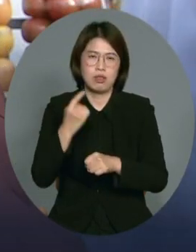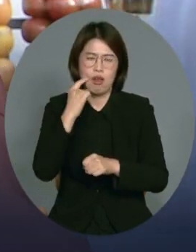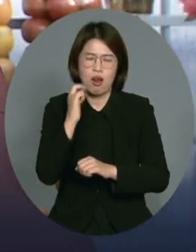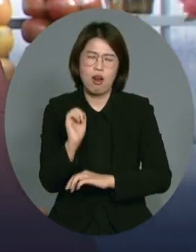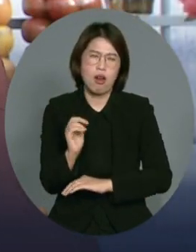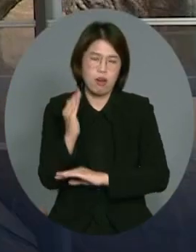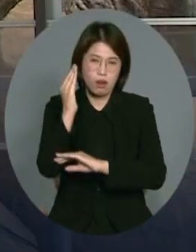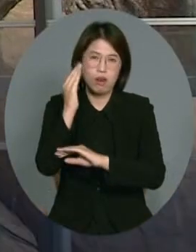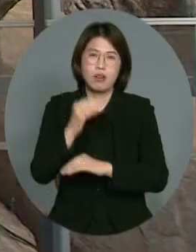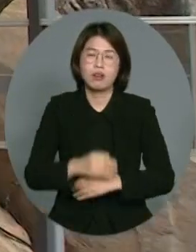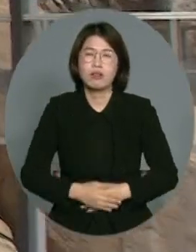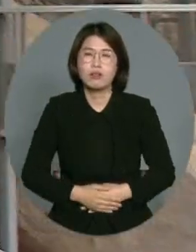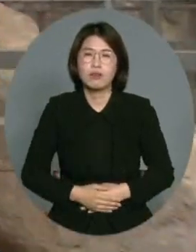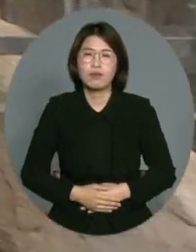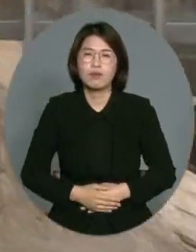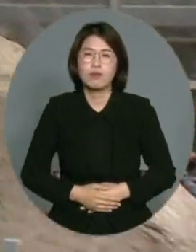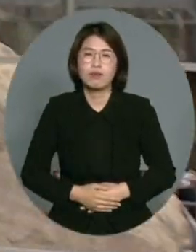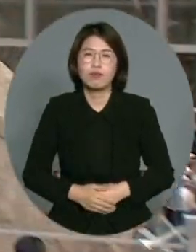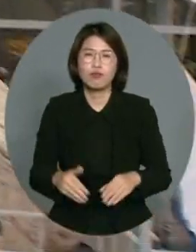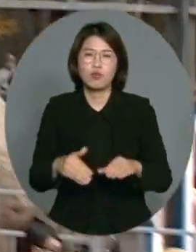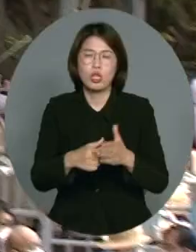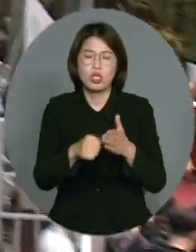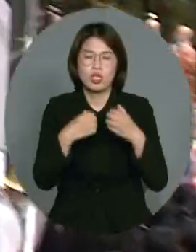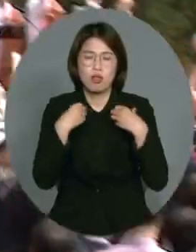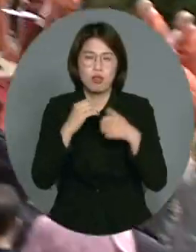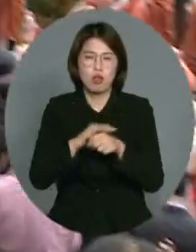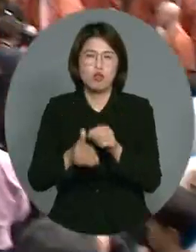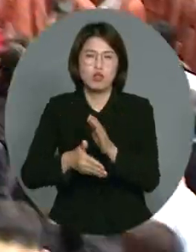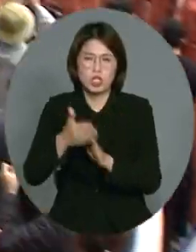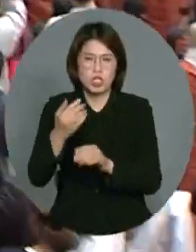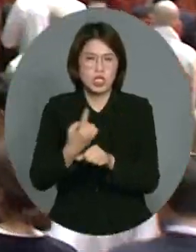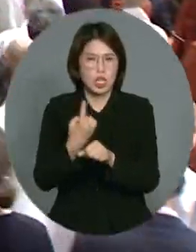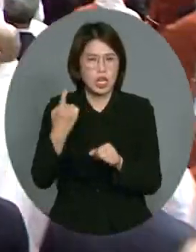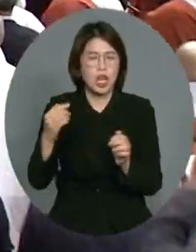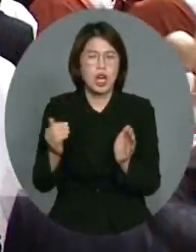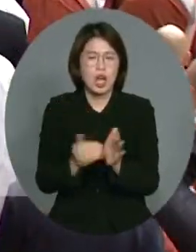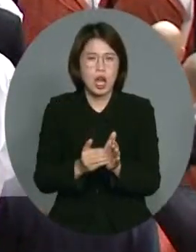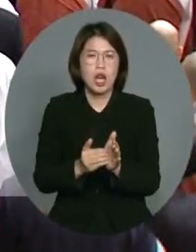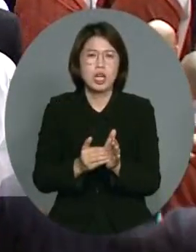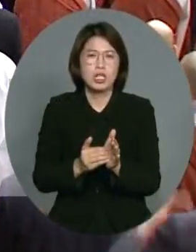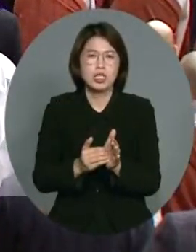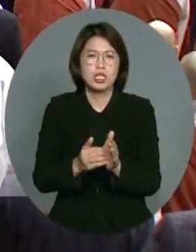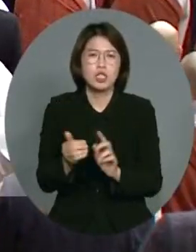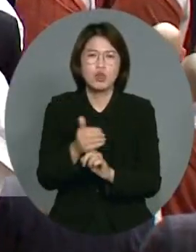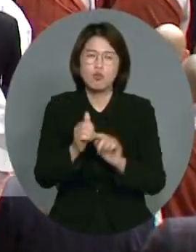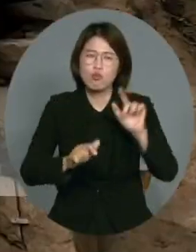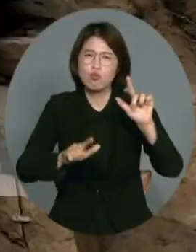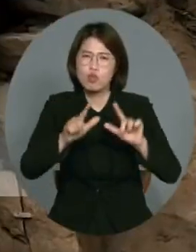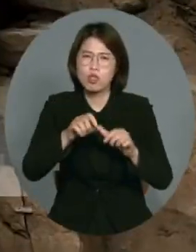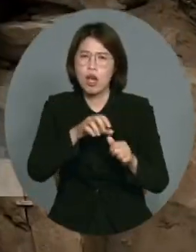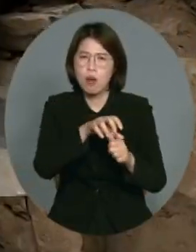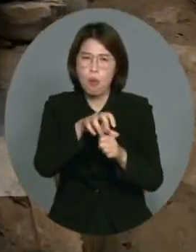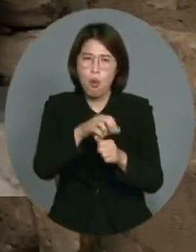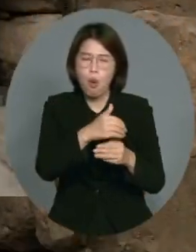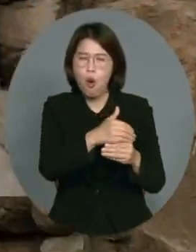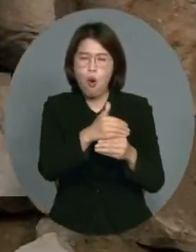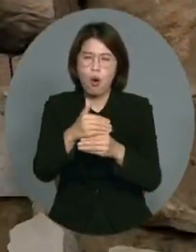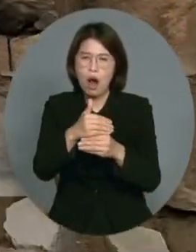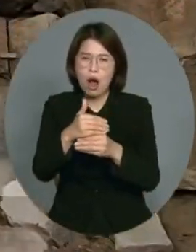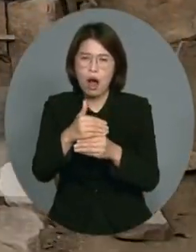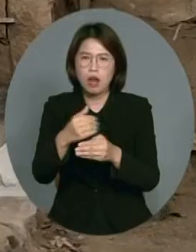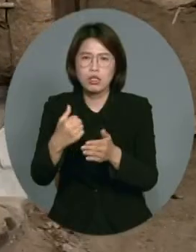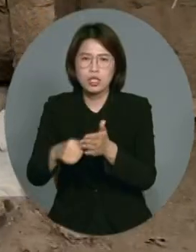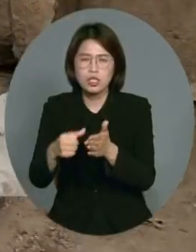찬란하게 빛날. 문화재청과 경주시는 지난해까지 11곡 마애불상 보호각과 옹벽, 개척시설